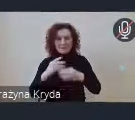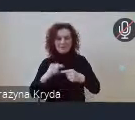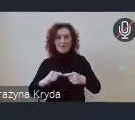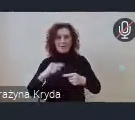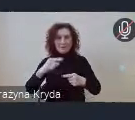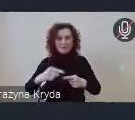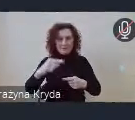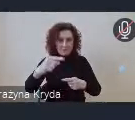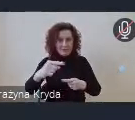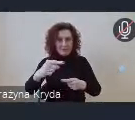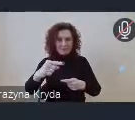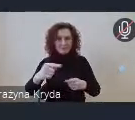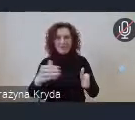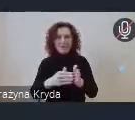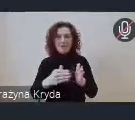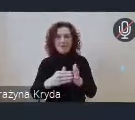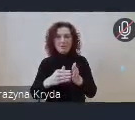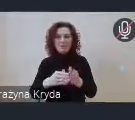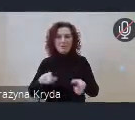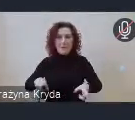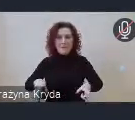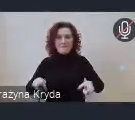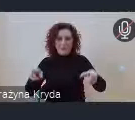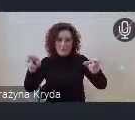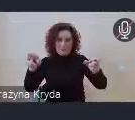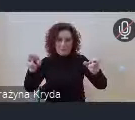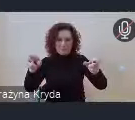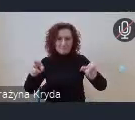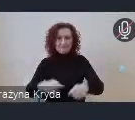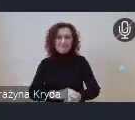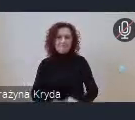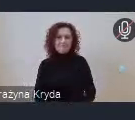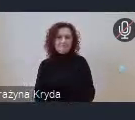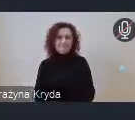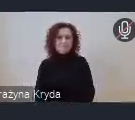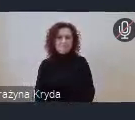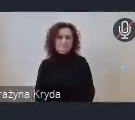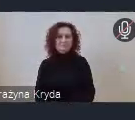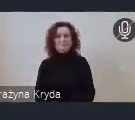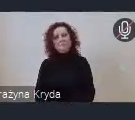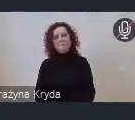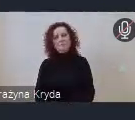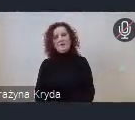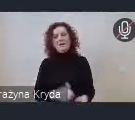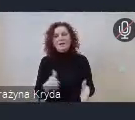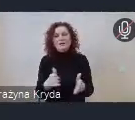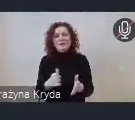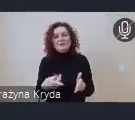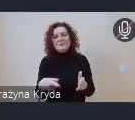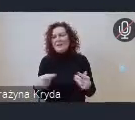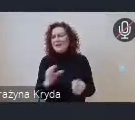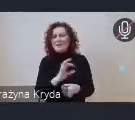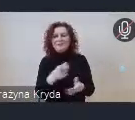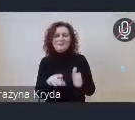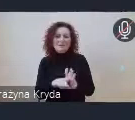to seniorów osób które mają już ograniczoną sprawność ale to nie jest jeszcze moment gdy się jeździ na wózku czy coś ale jest już moment naprawdę dużego